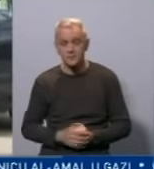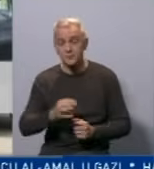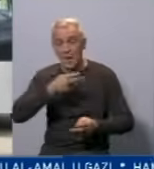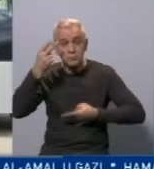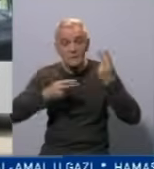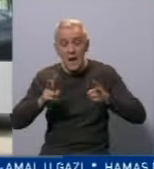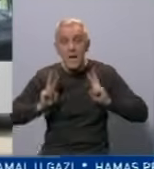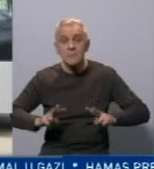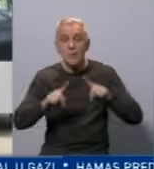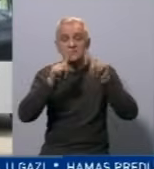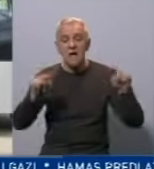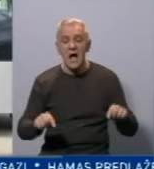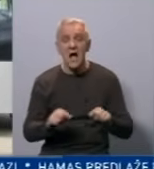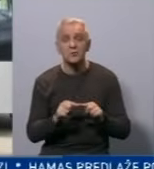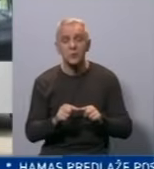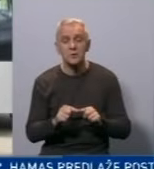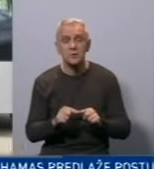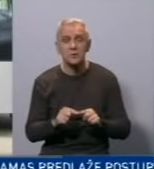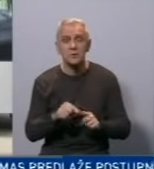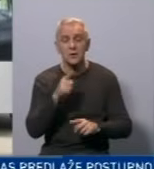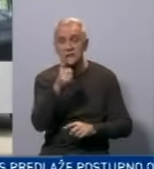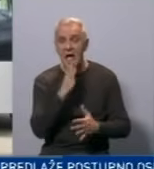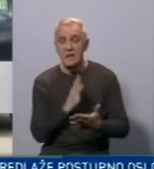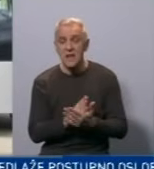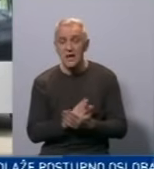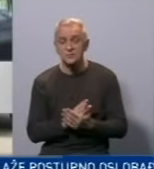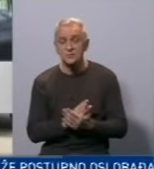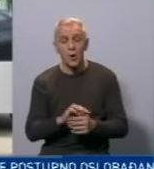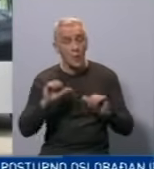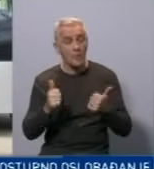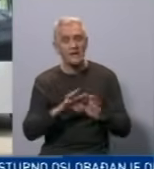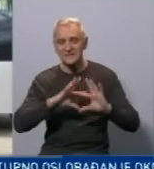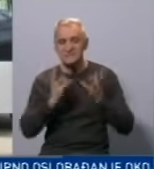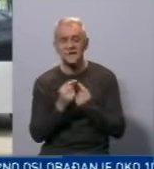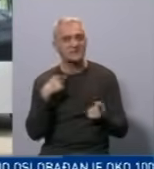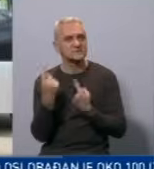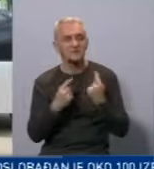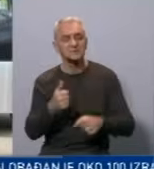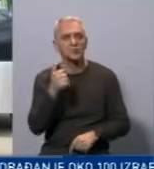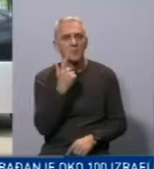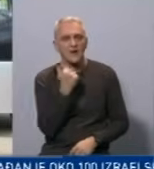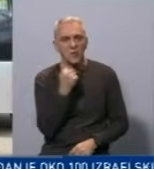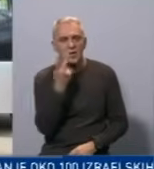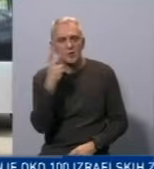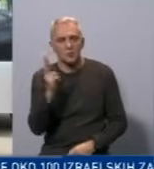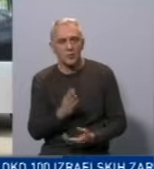kartona si je postavljena na taj način da opet sve zavisi od dobre volje drugih organa, budući da u ovim